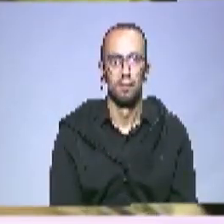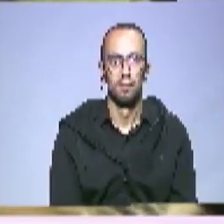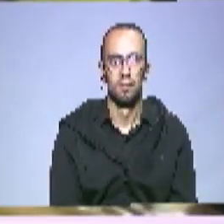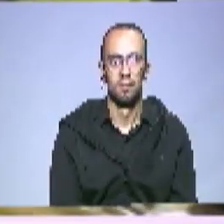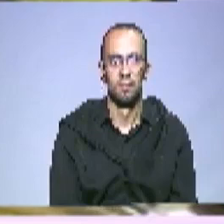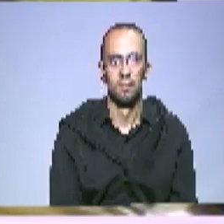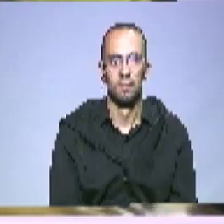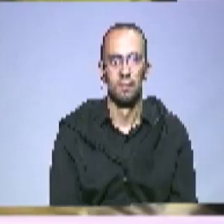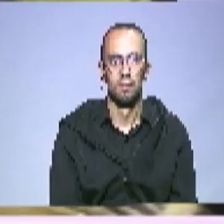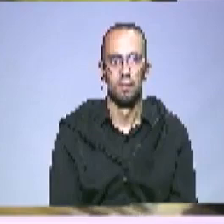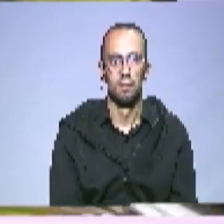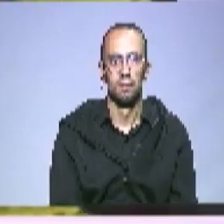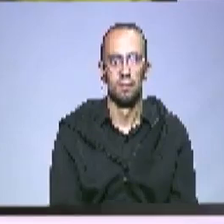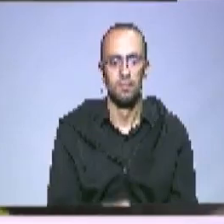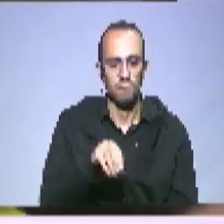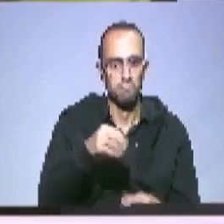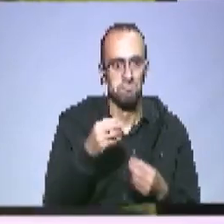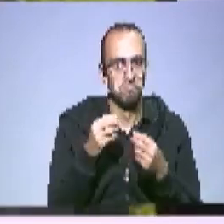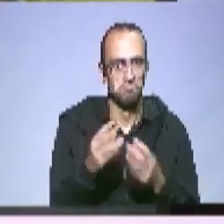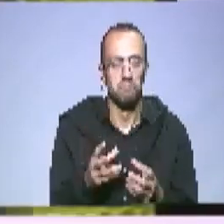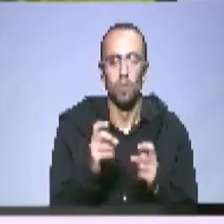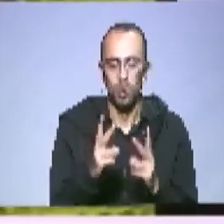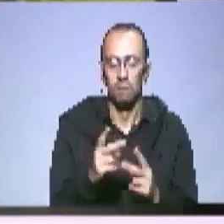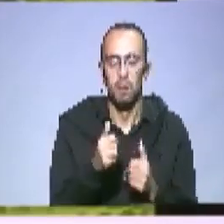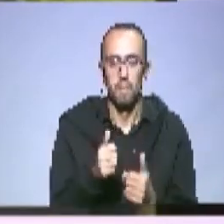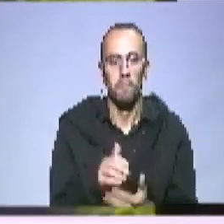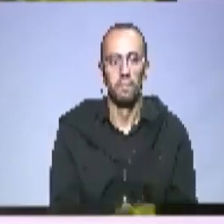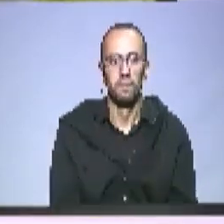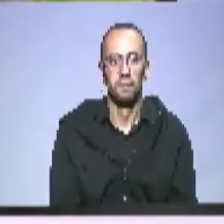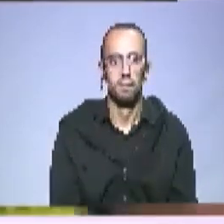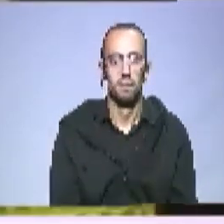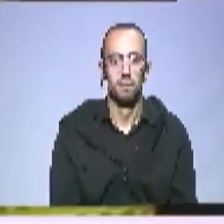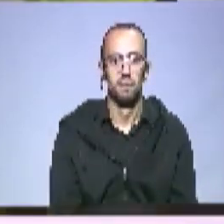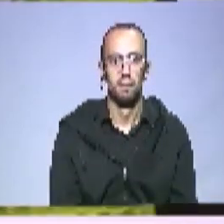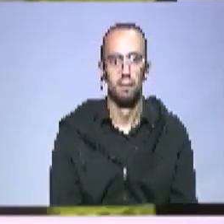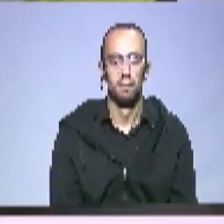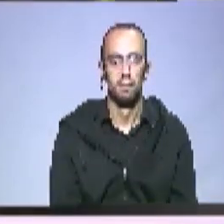كده القوام بتاعها معقول شويه. معقول.